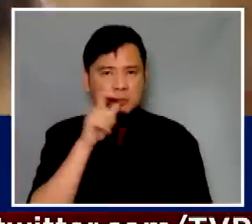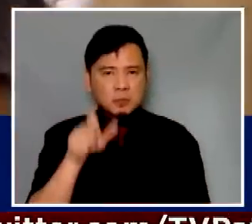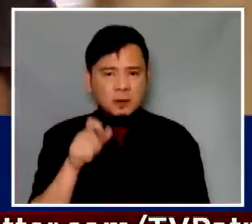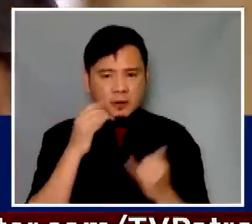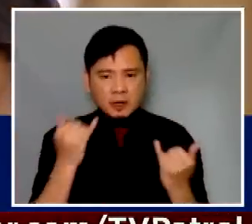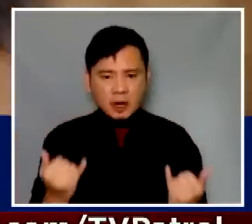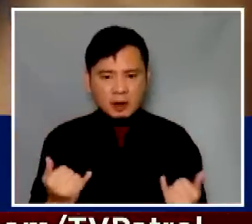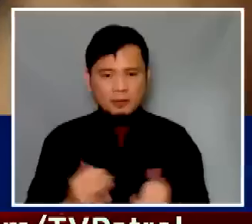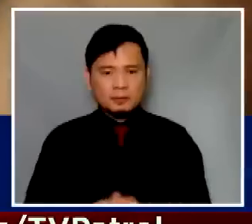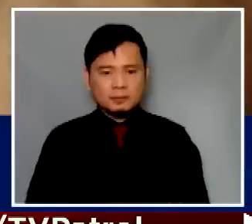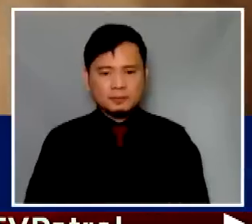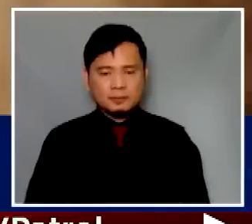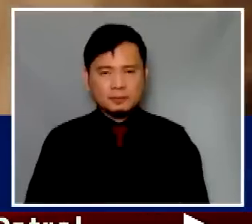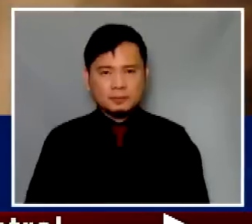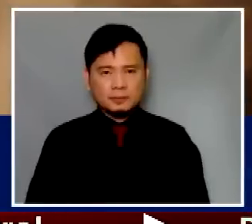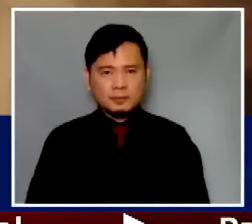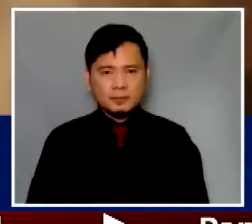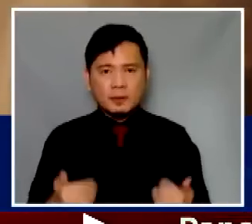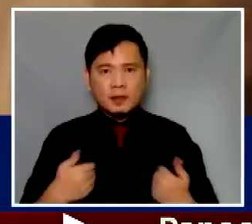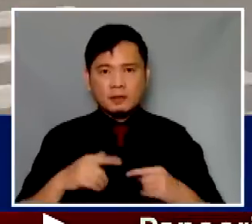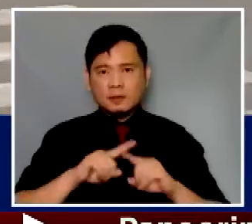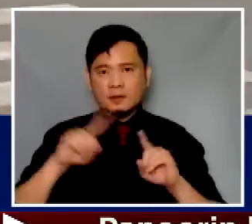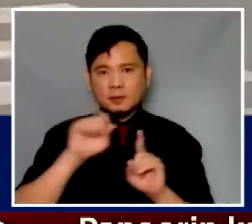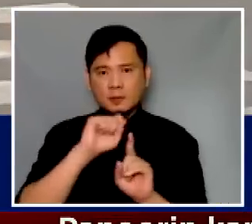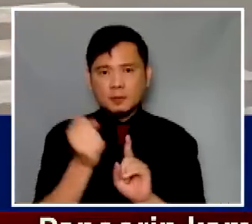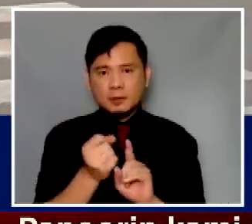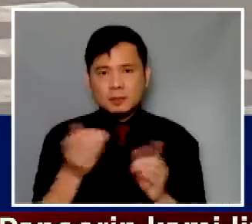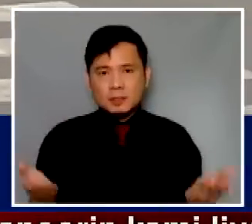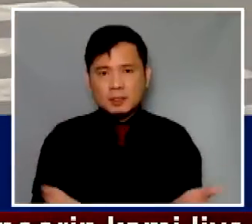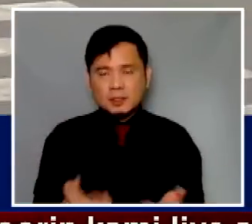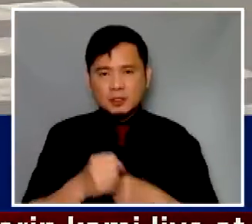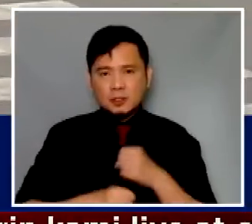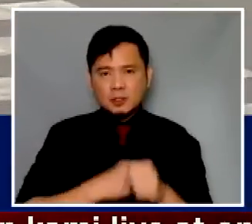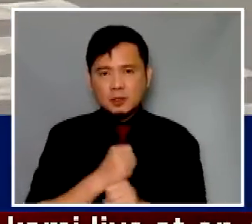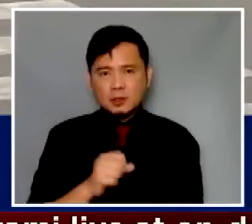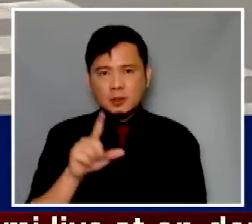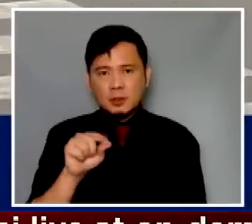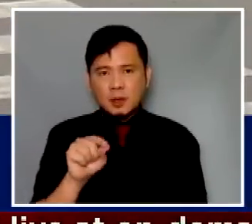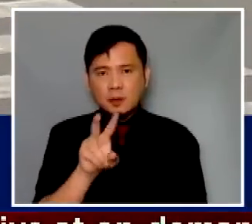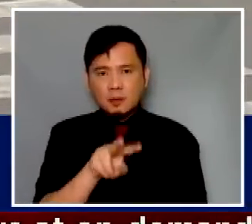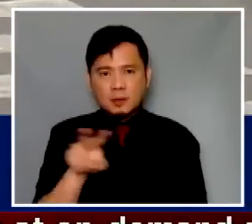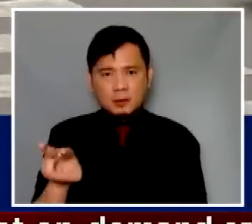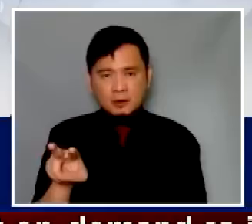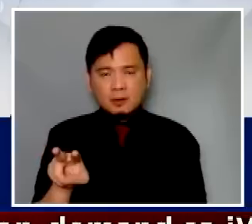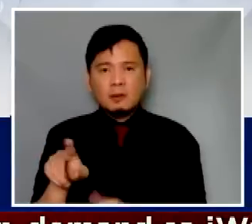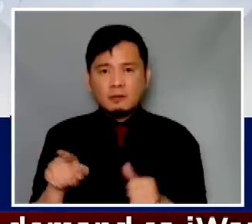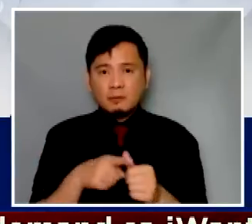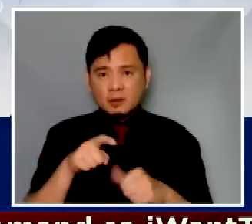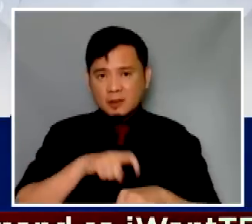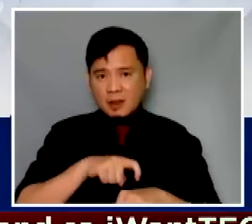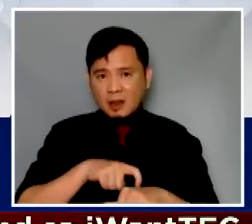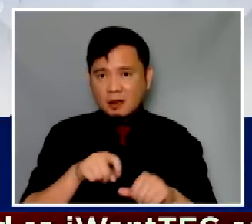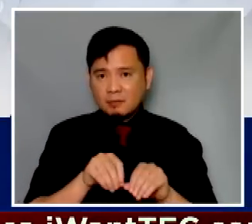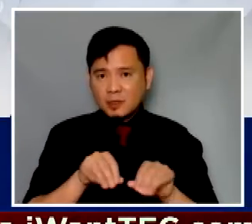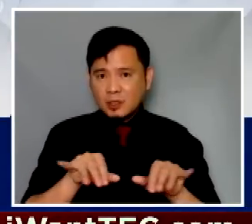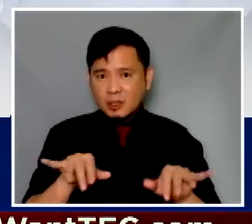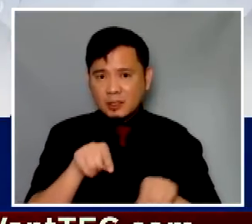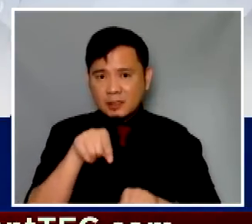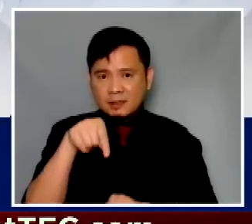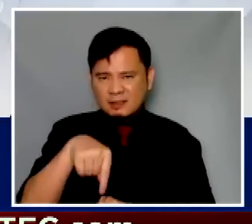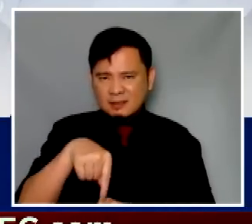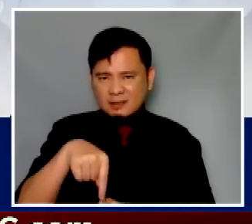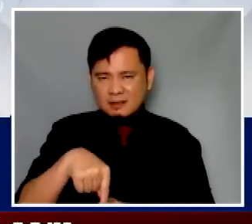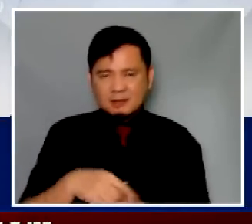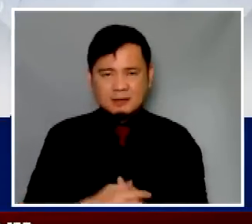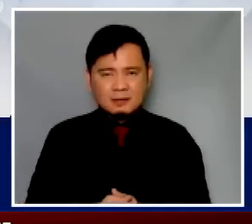Magkaiba na rin umano ang sitwasyon ngayong 2022 kumpara noong unang bahagi ng pandemya. More than majority already